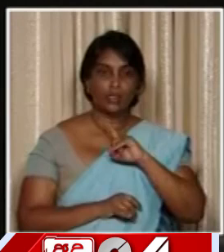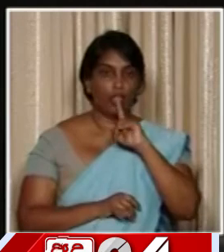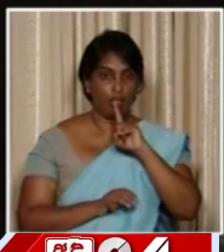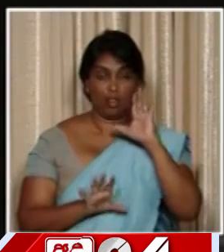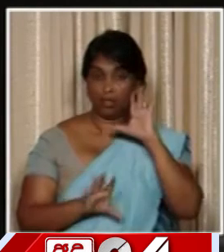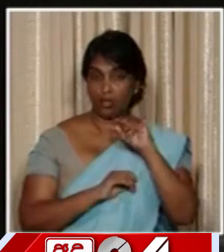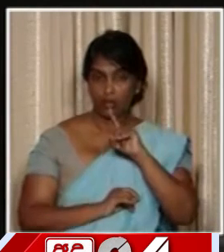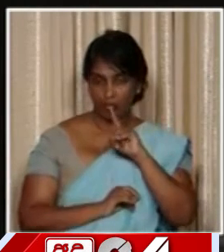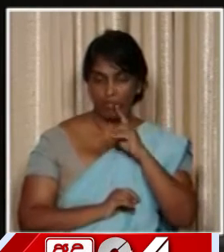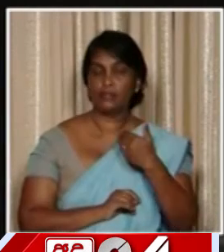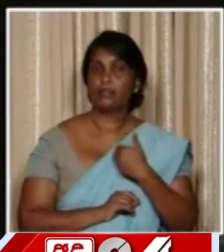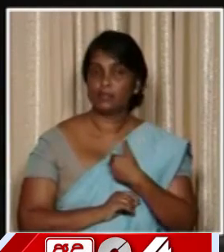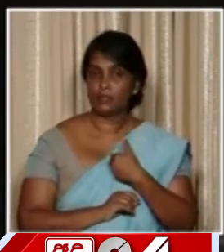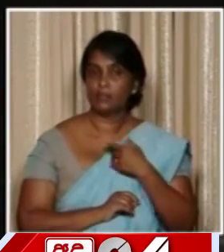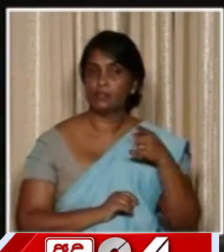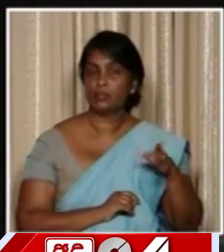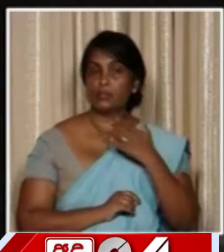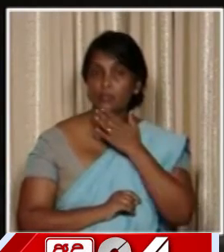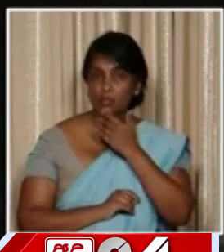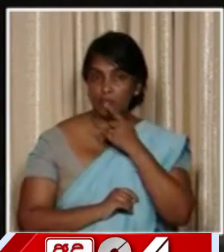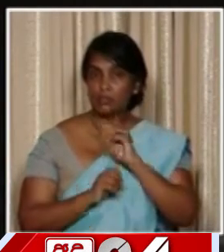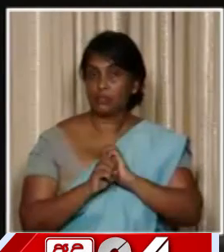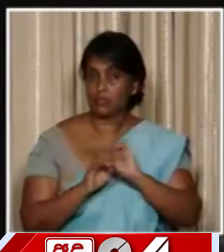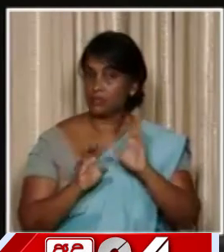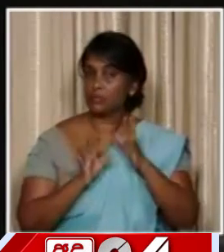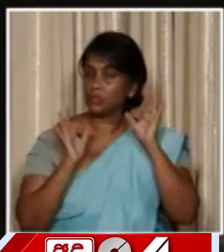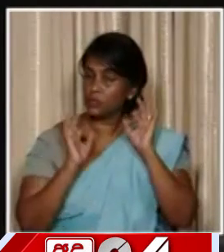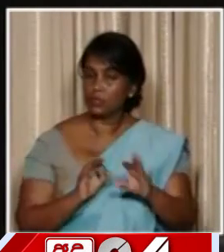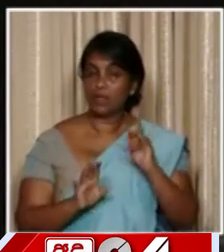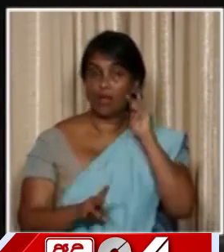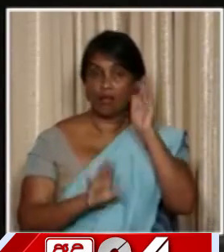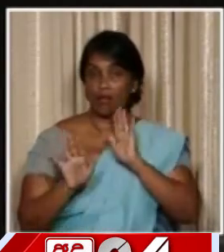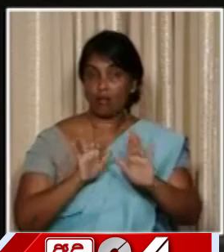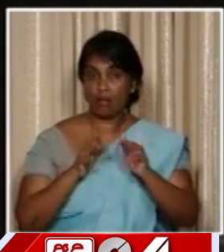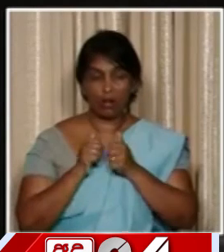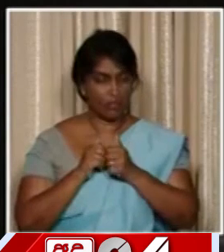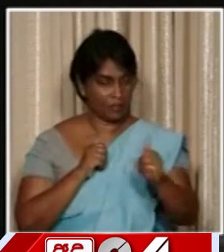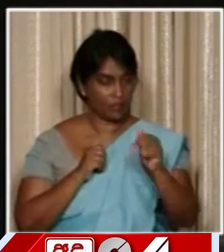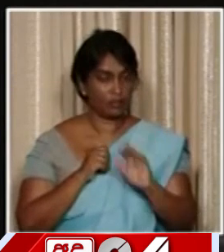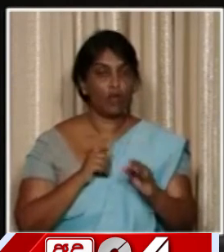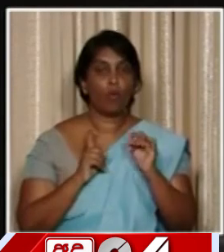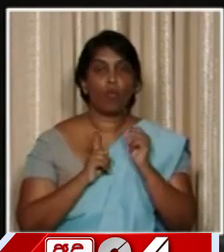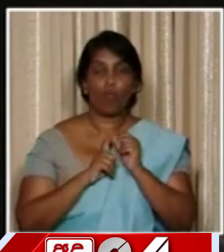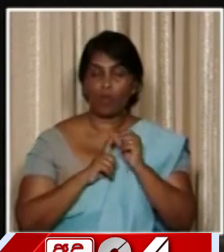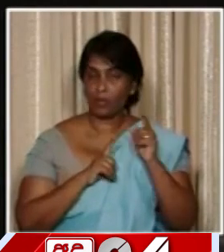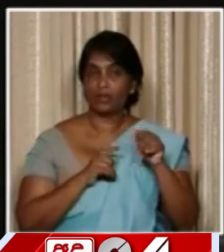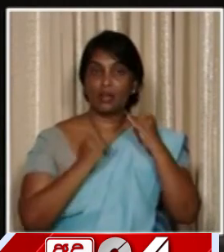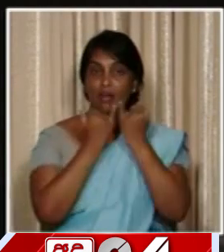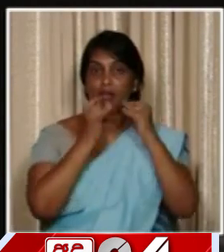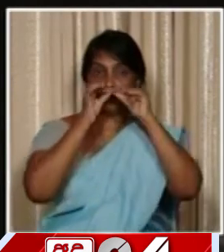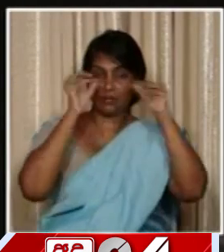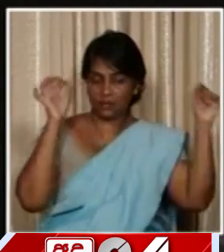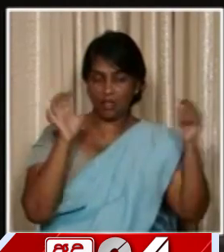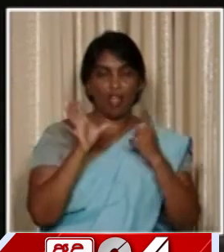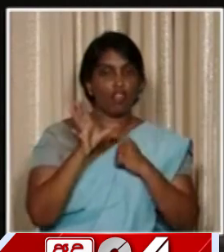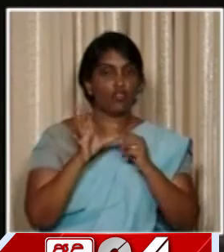අනුව තියෙන්නේ අපි මේ ජලය මුදා හරින්න නැතුව කළමනාකරණයෙන් අපි කටයුතු කරනවා නම් පොල් පිටියේ ලයින් එකත් අපිට අගෝස්තු